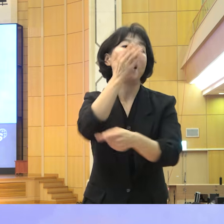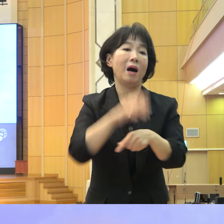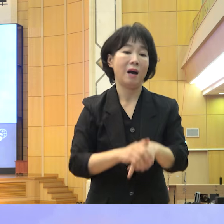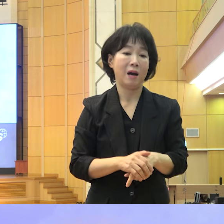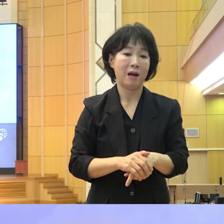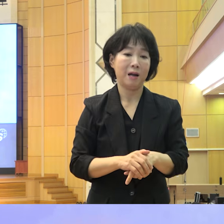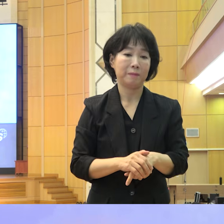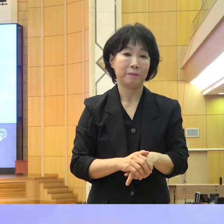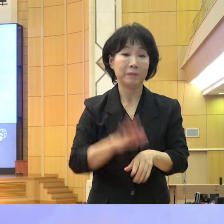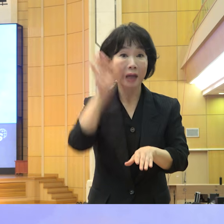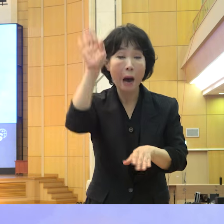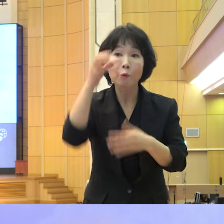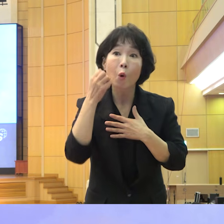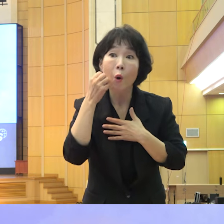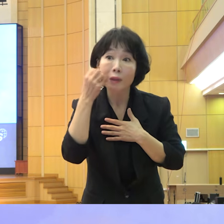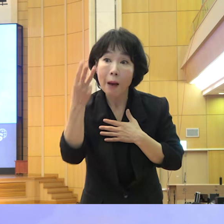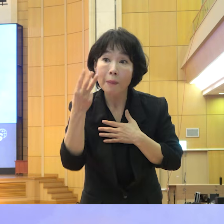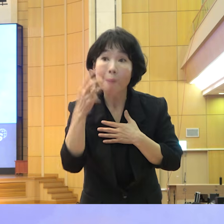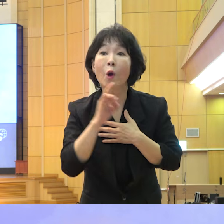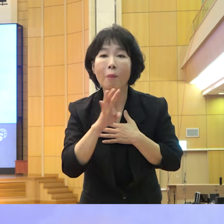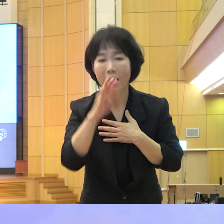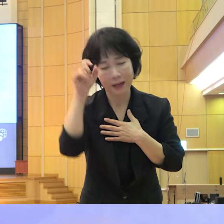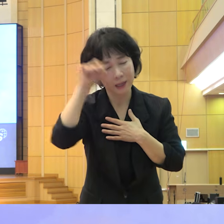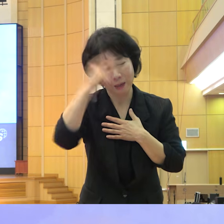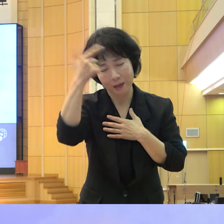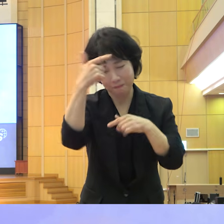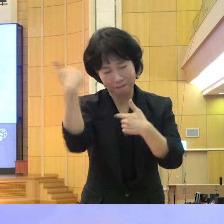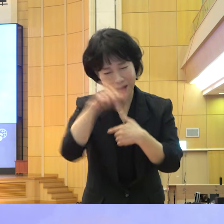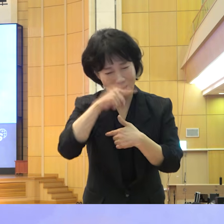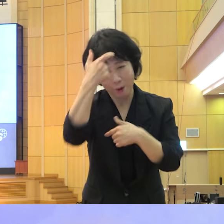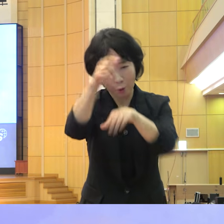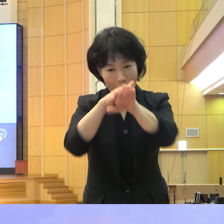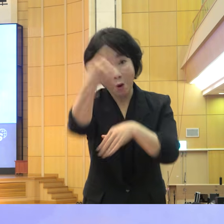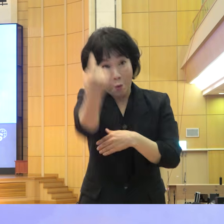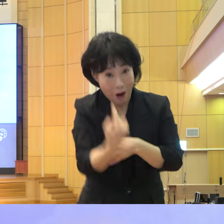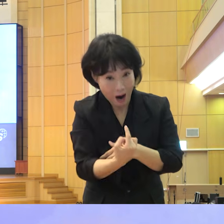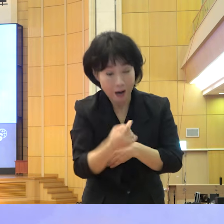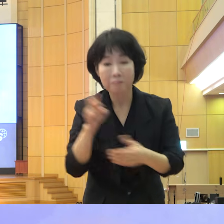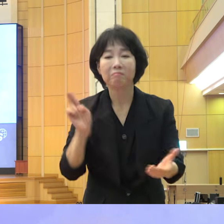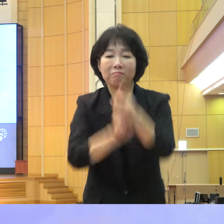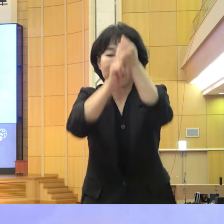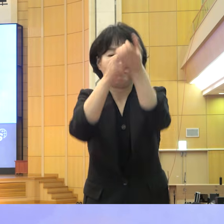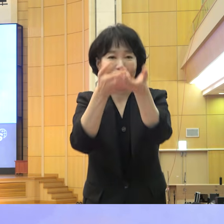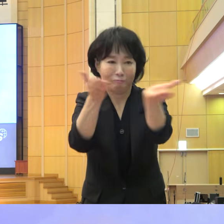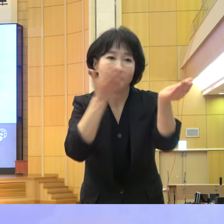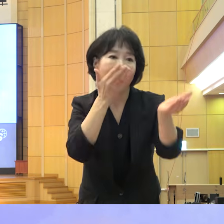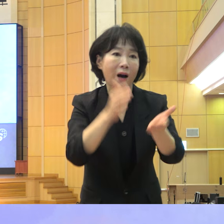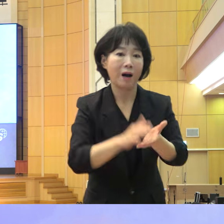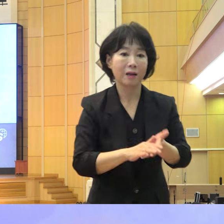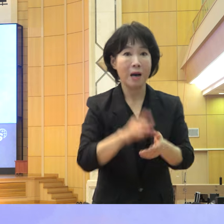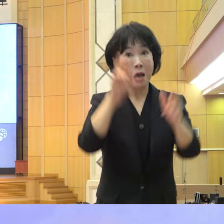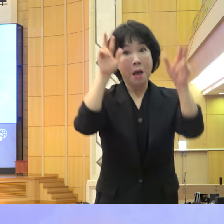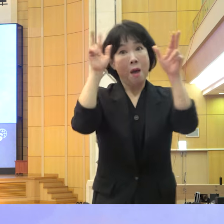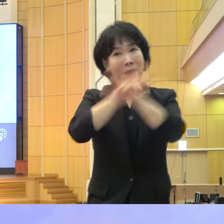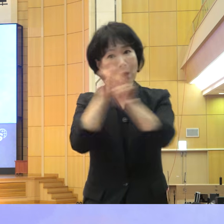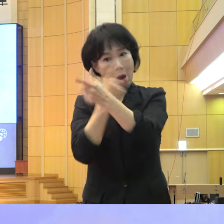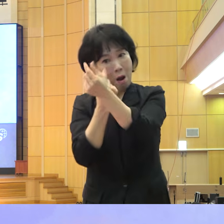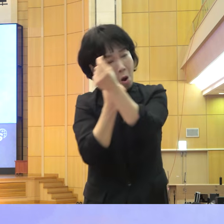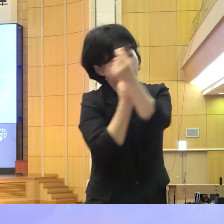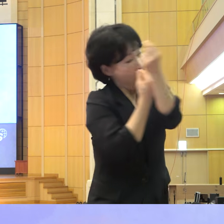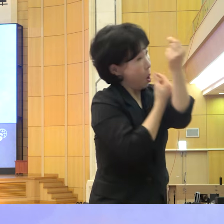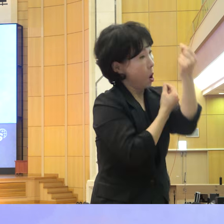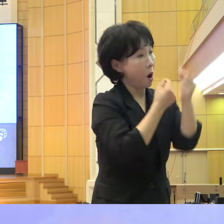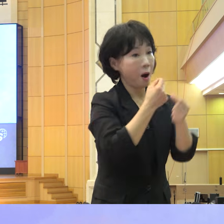3개월만 새벽기도 나오시오. 그리고 소원을 빌면 하나님은 반드시 기적을 일으키시오. 그랬더니 주일날 나오고 주일날 저녁에